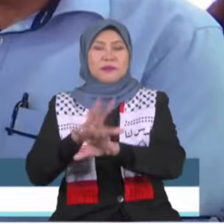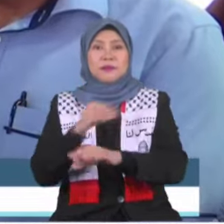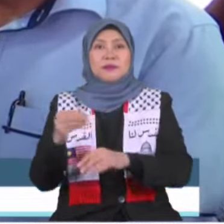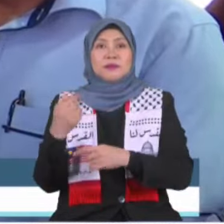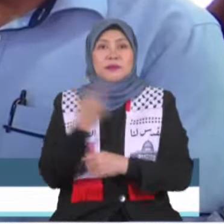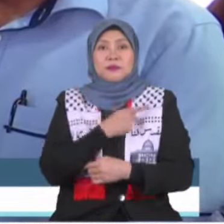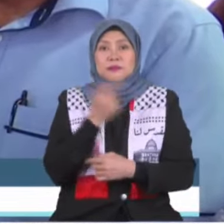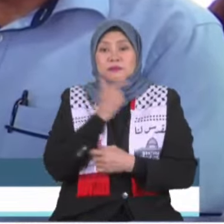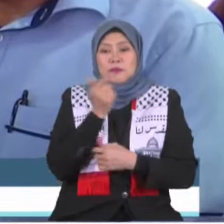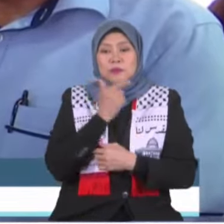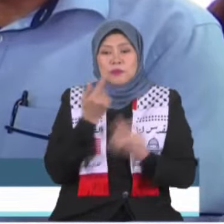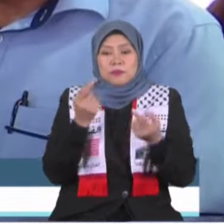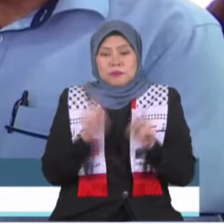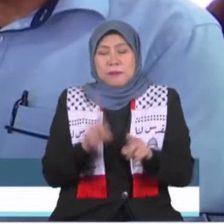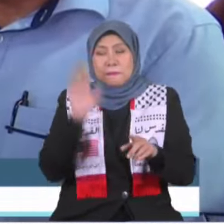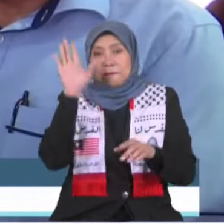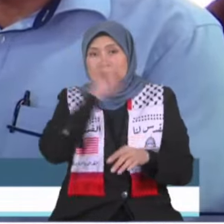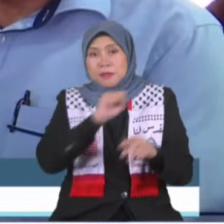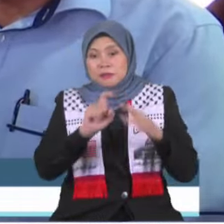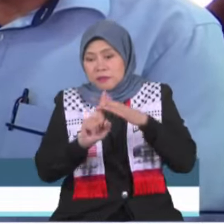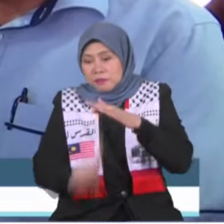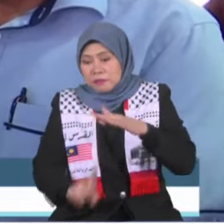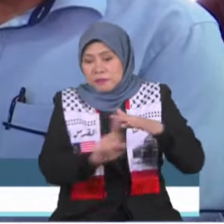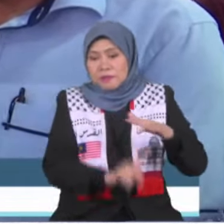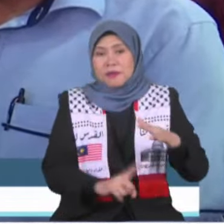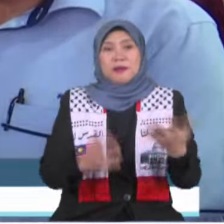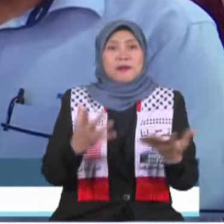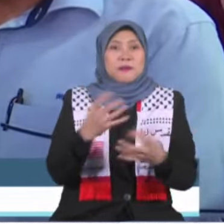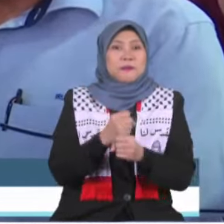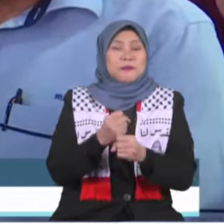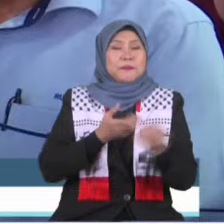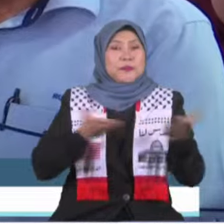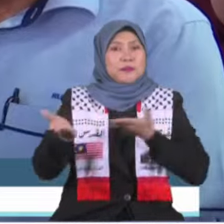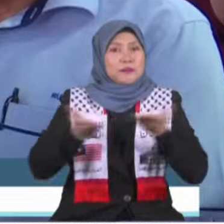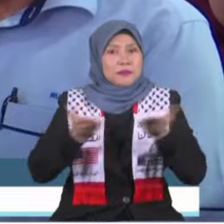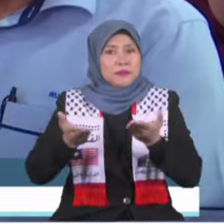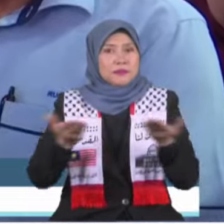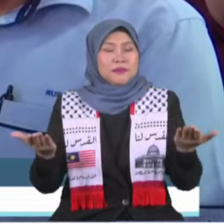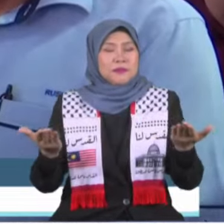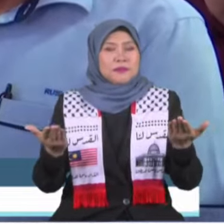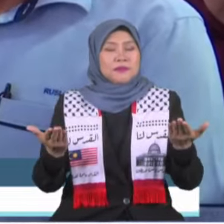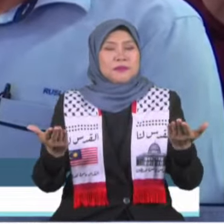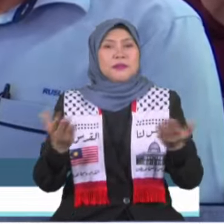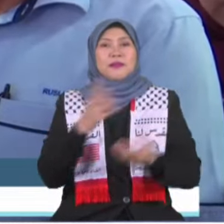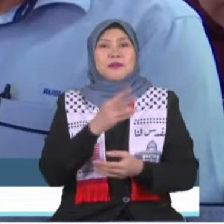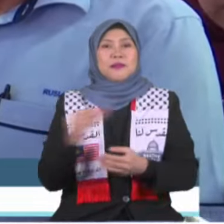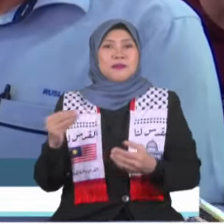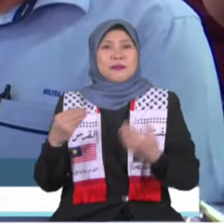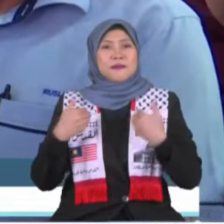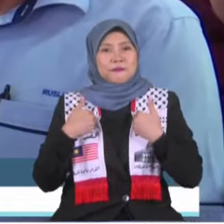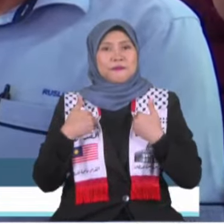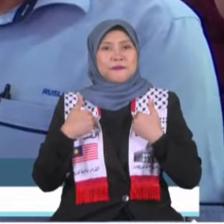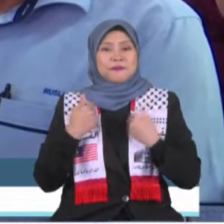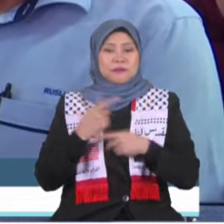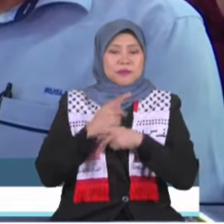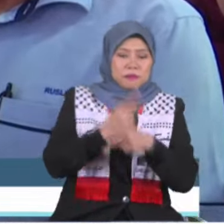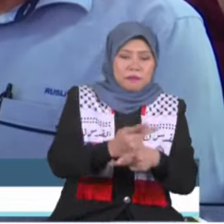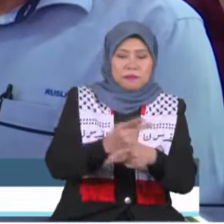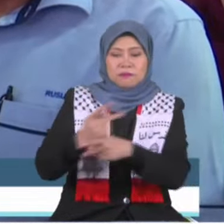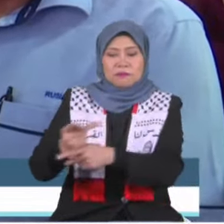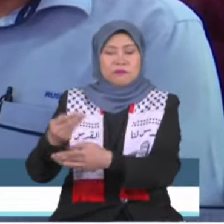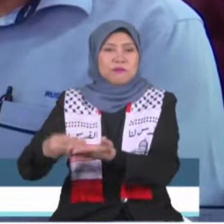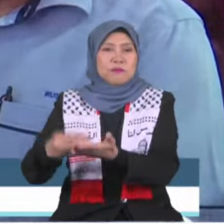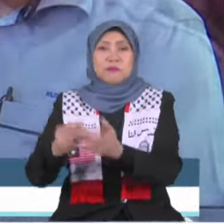yang tertinggal daripada menikmati perkhidmatan dan juga pelbagai inisiatif yang disediakan